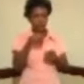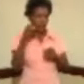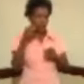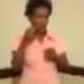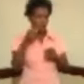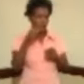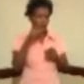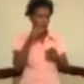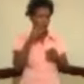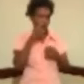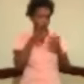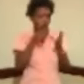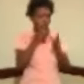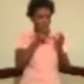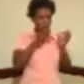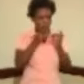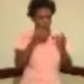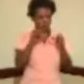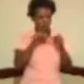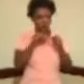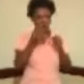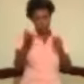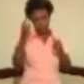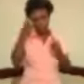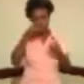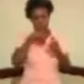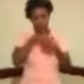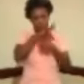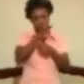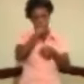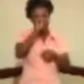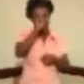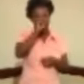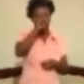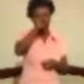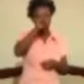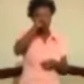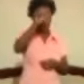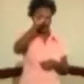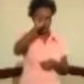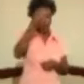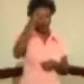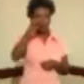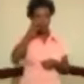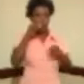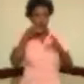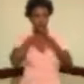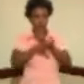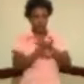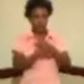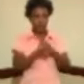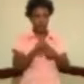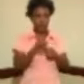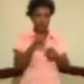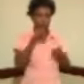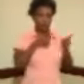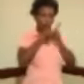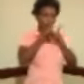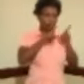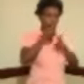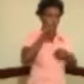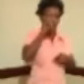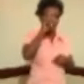faire étoile 180 étoiles suivi de nos candidats, nous pourrons capable mettre thème 1. Là nous fait thème si c'est thème 2